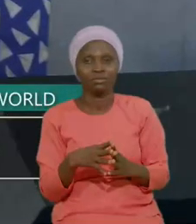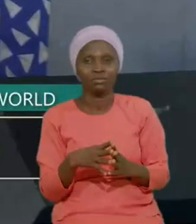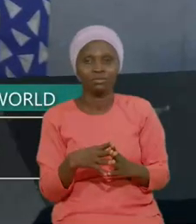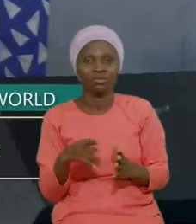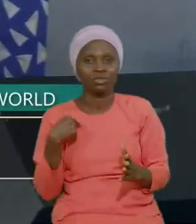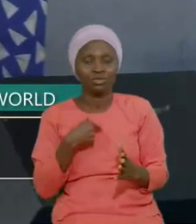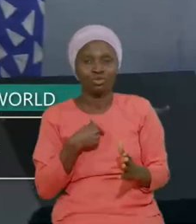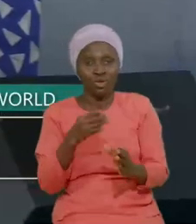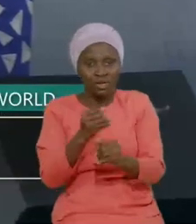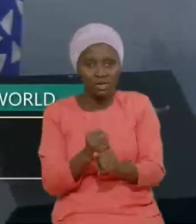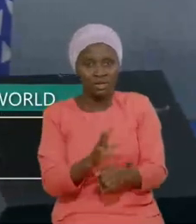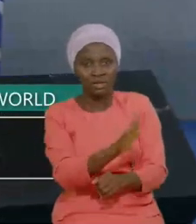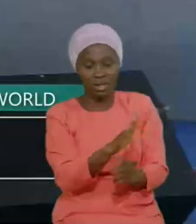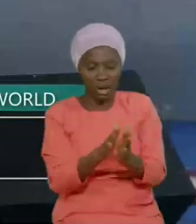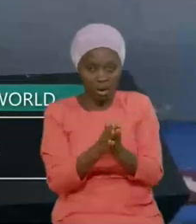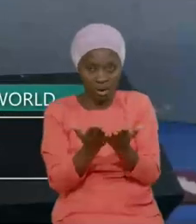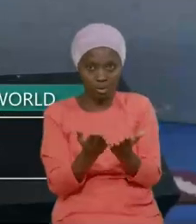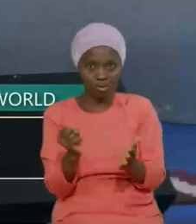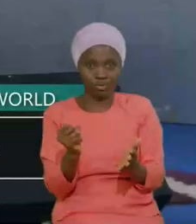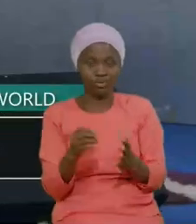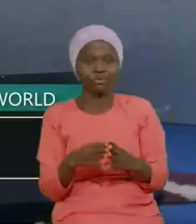dans tous les domaines d'études.